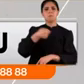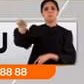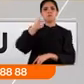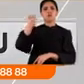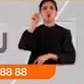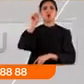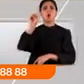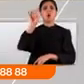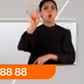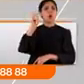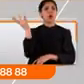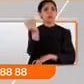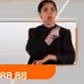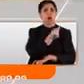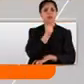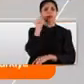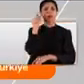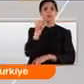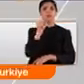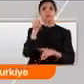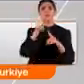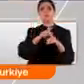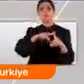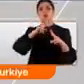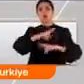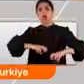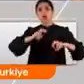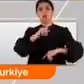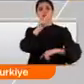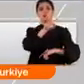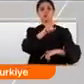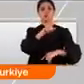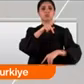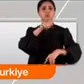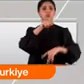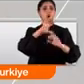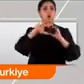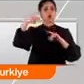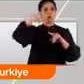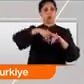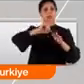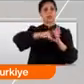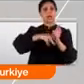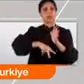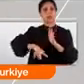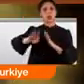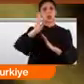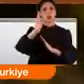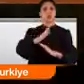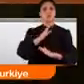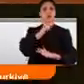Olay anından itibaren katil zanlısının peşine düşen polis, şüphelinin şehirler arası otobüse binerek Gaziantep'e gittiğini tespit